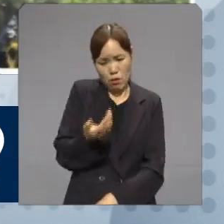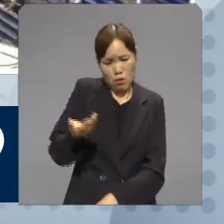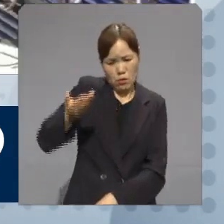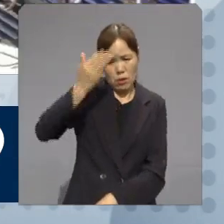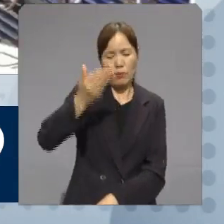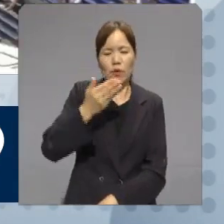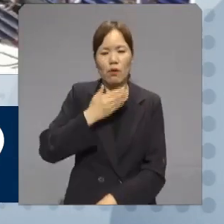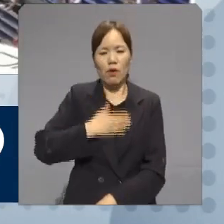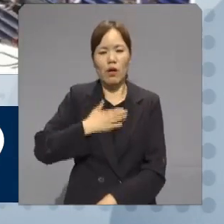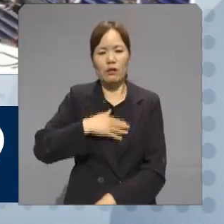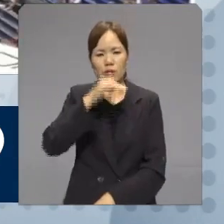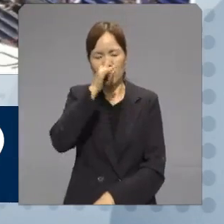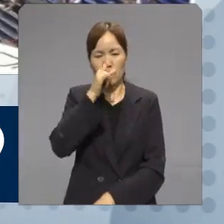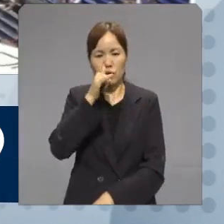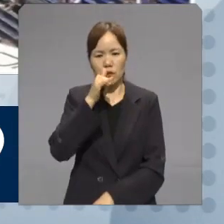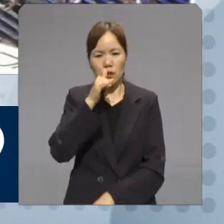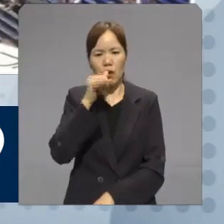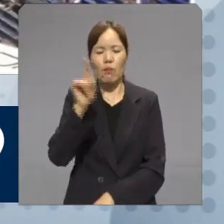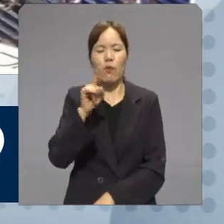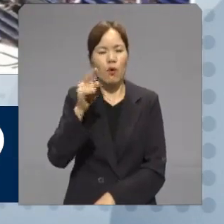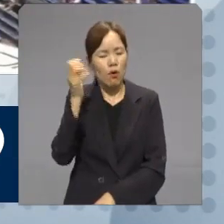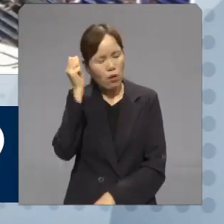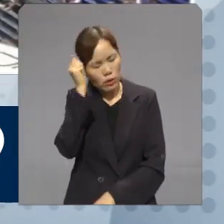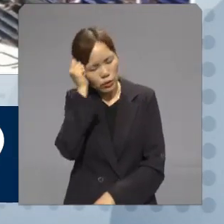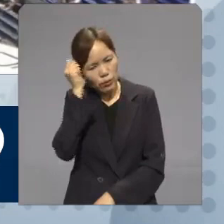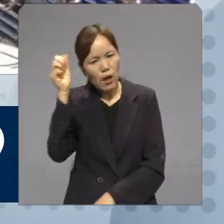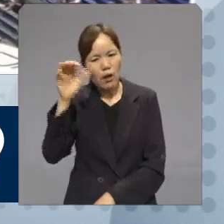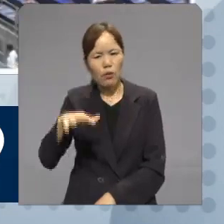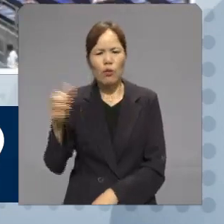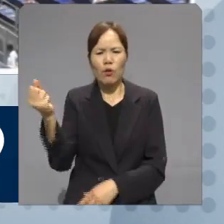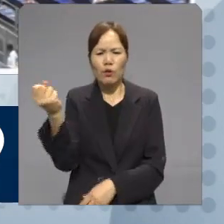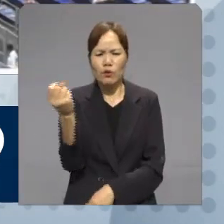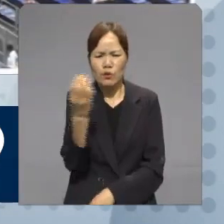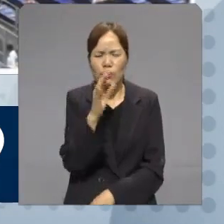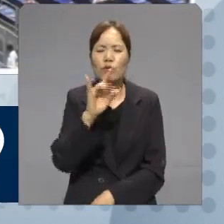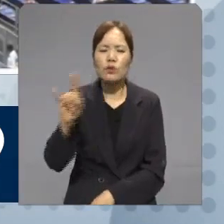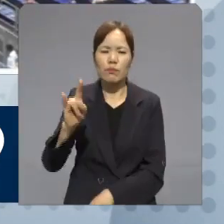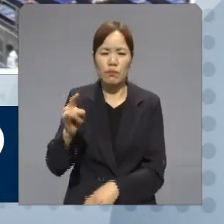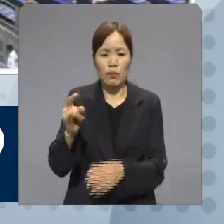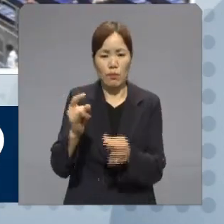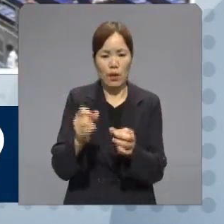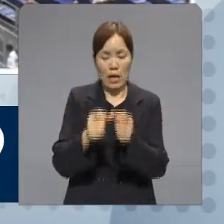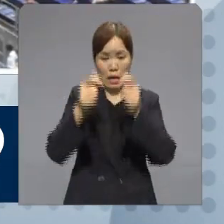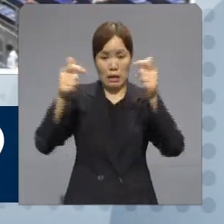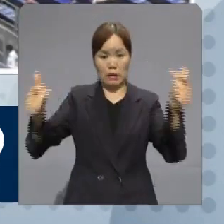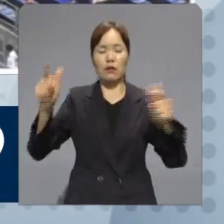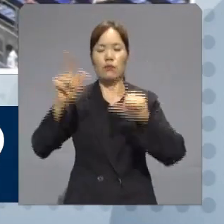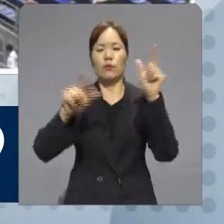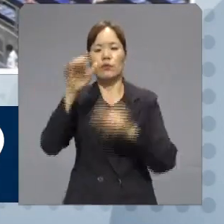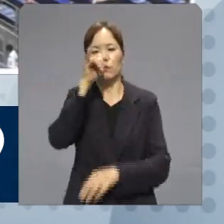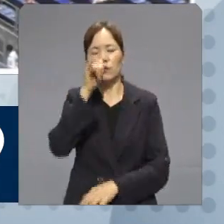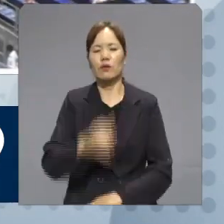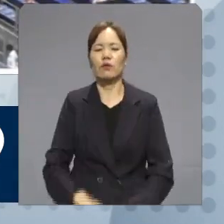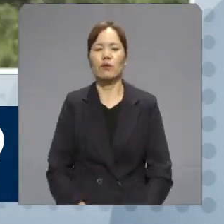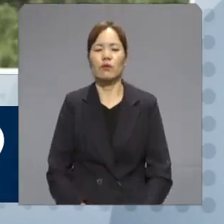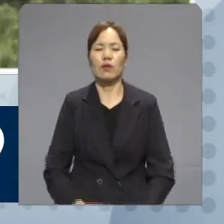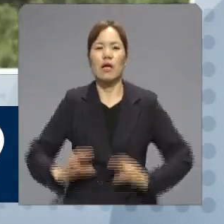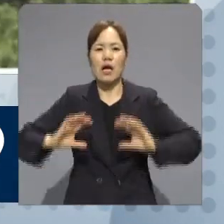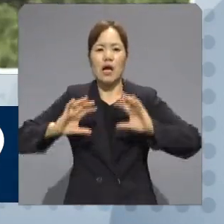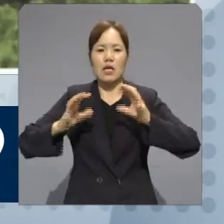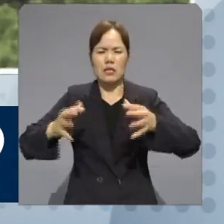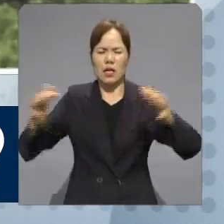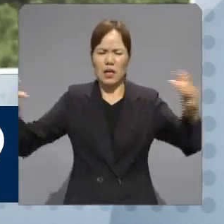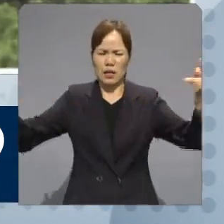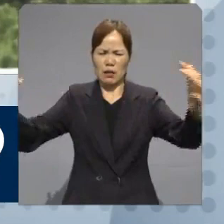단적인 제로 숙박 시설이 수십배에 인상되는 이런 모습을 볼 수 있고 세계 각국에서